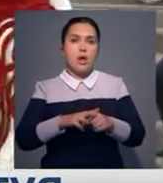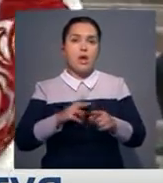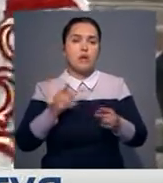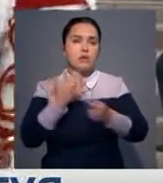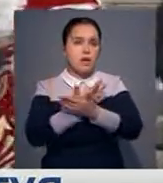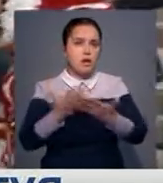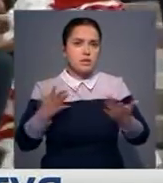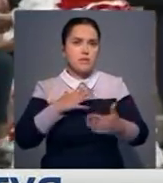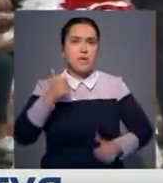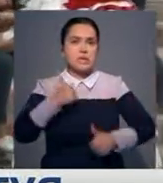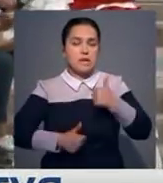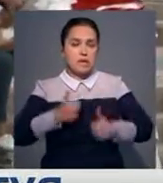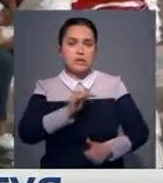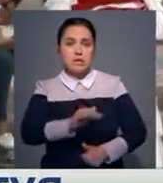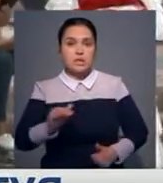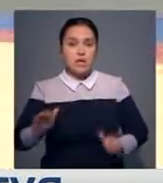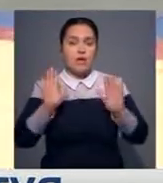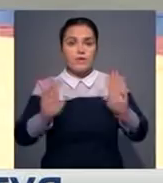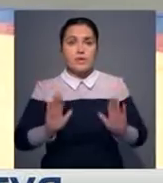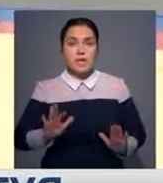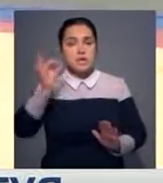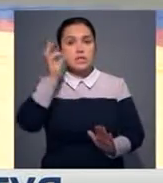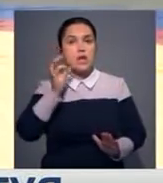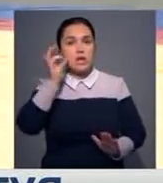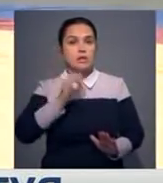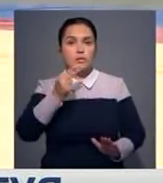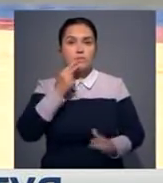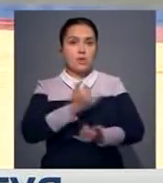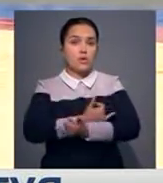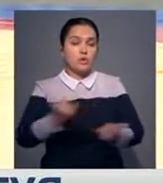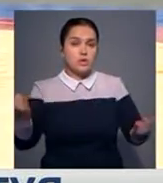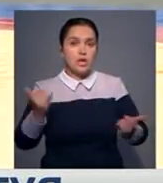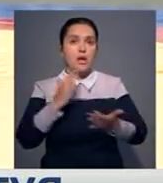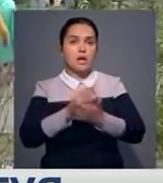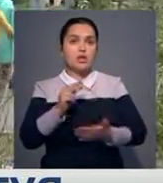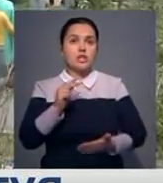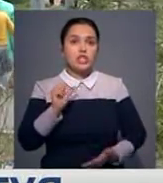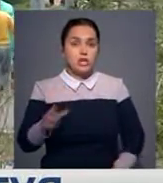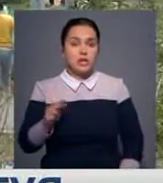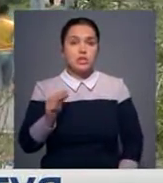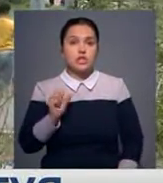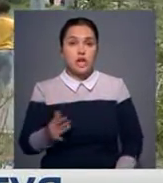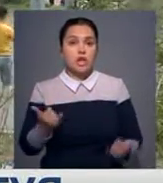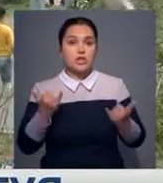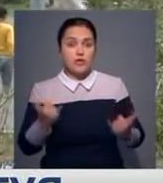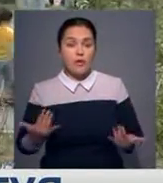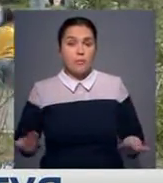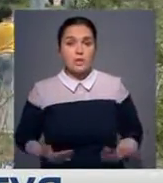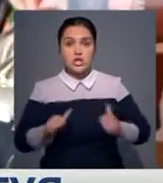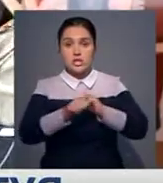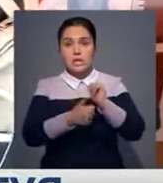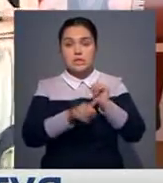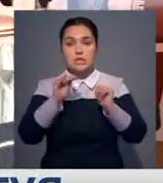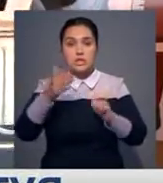борьба на поясах, соревнования для детей и выставка сладких угощений во главе с чак-чаком. Сегодня в регионе проживают